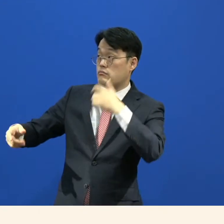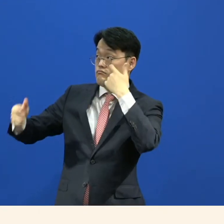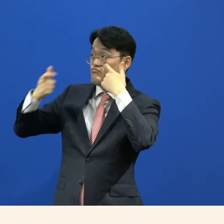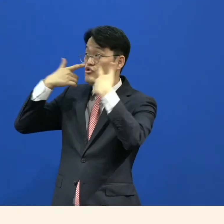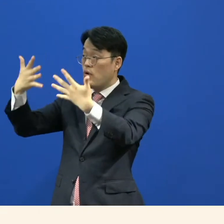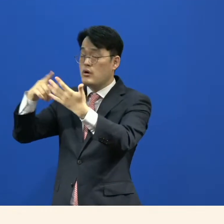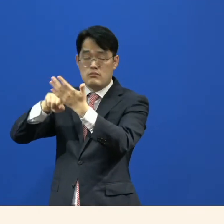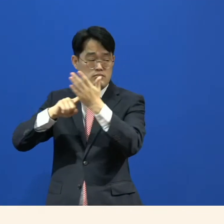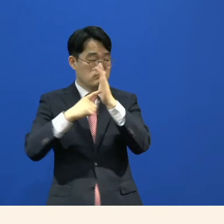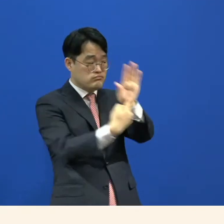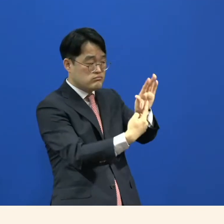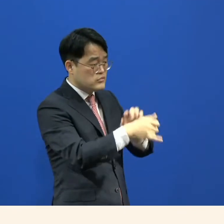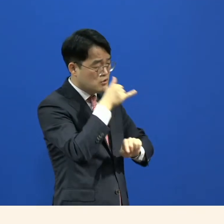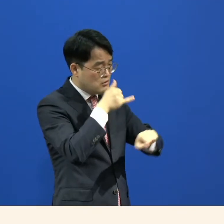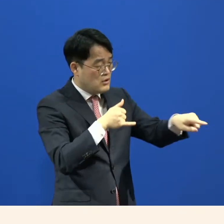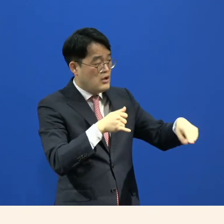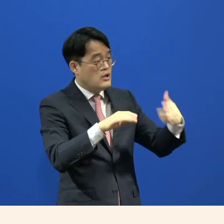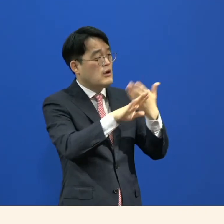있느냐.